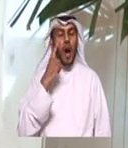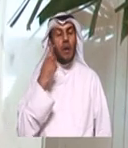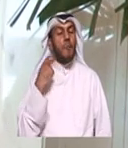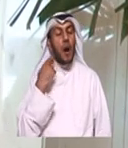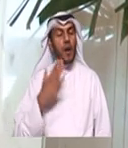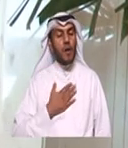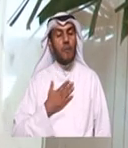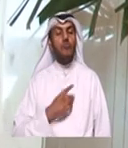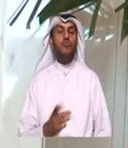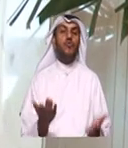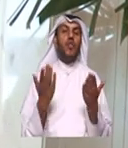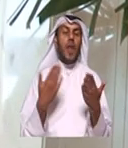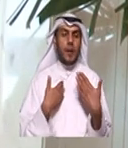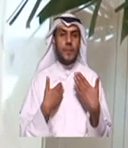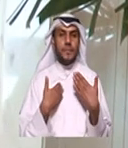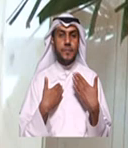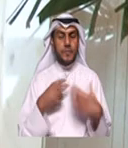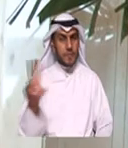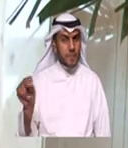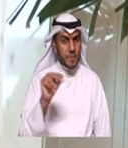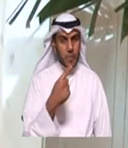الثقة اللي هي